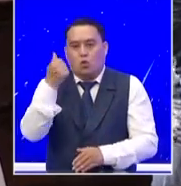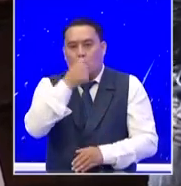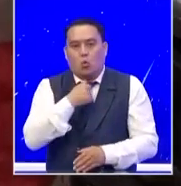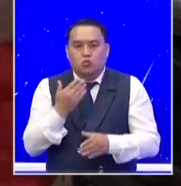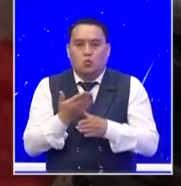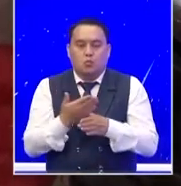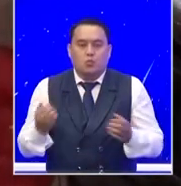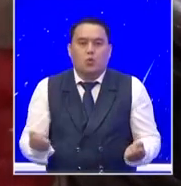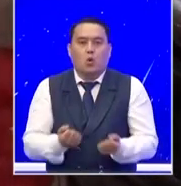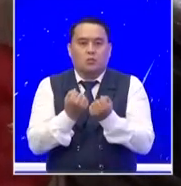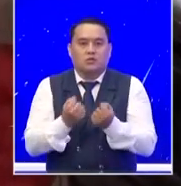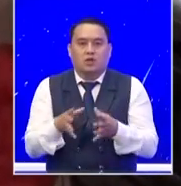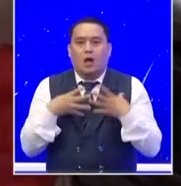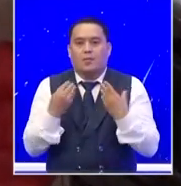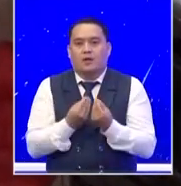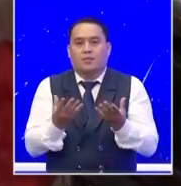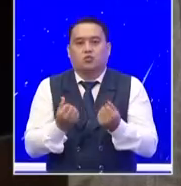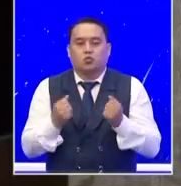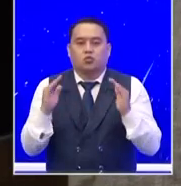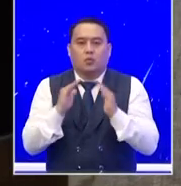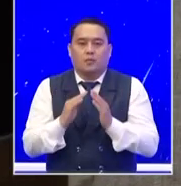благодаря спонсорской поддержке, семья обрела дом.